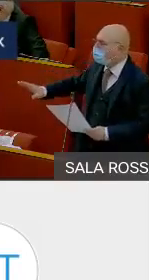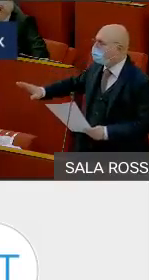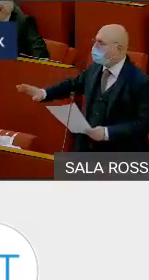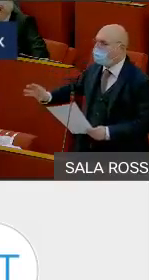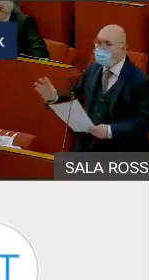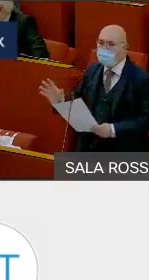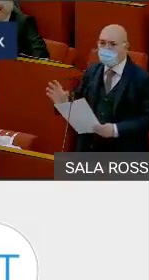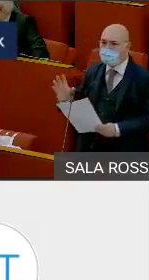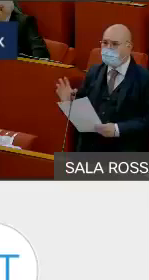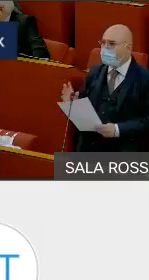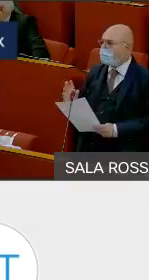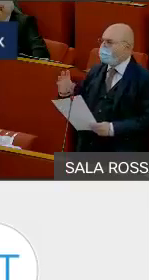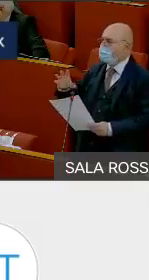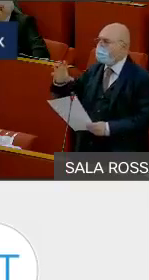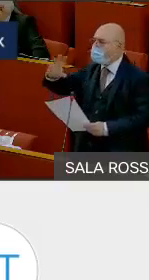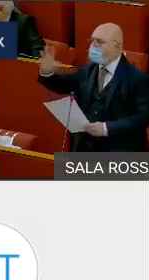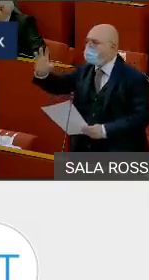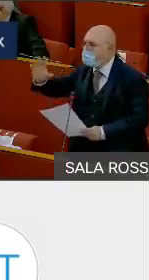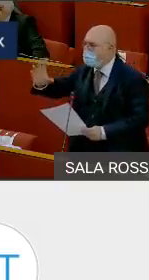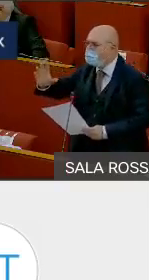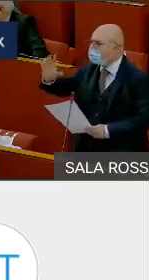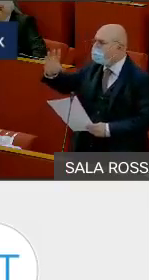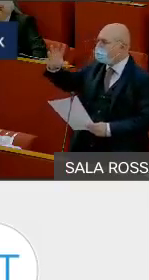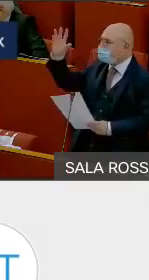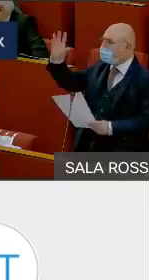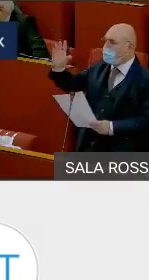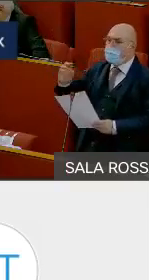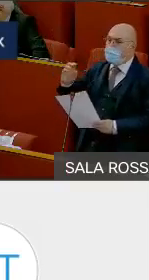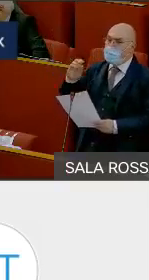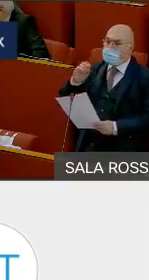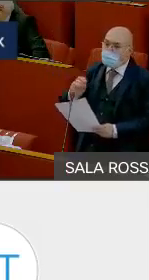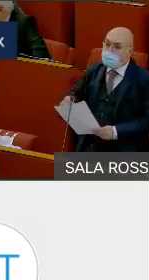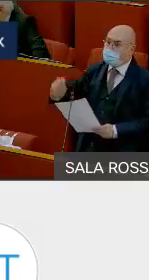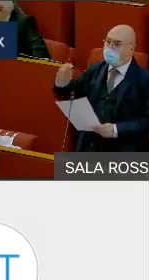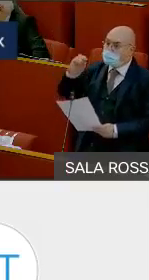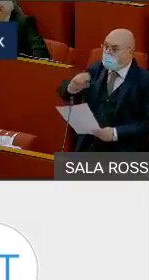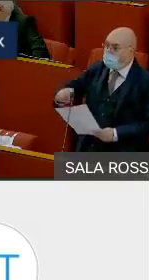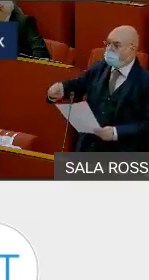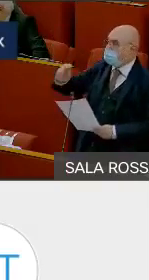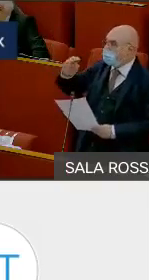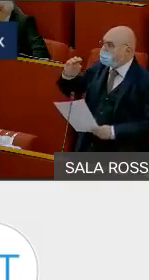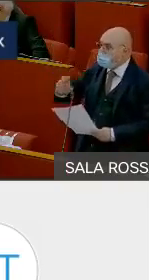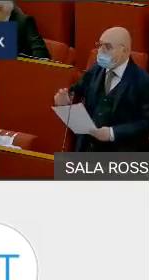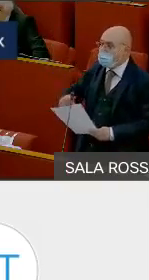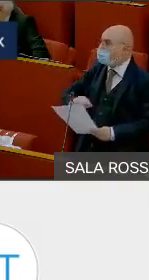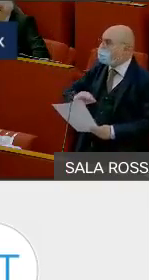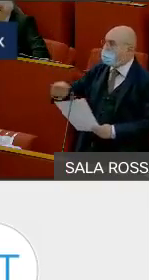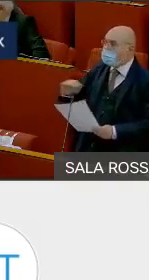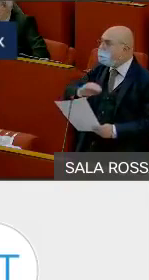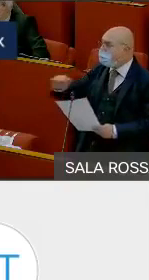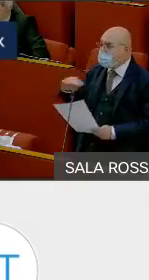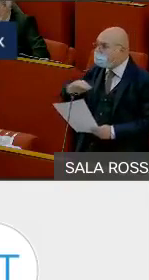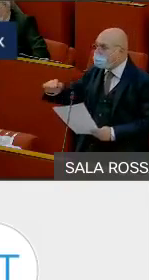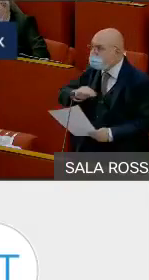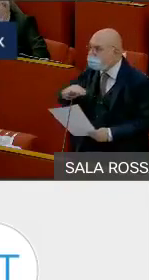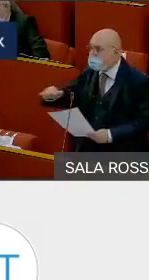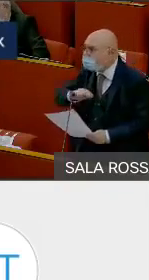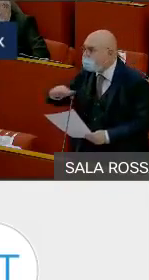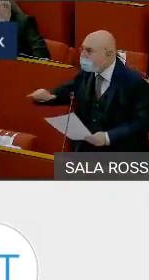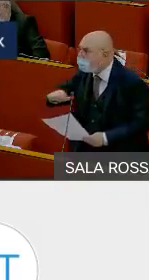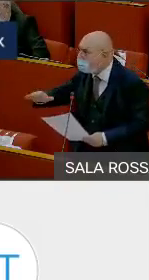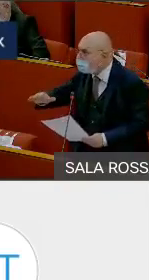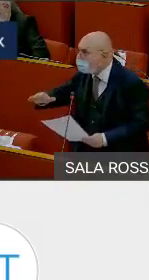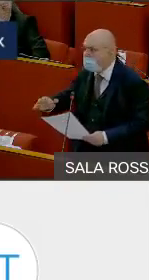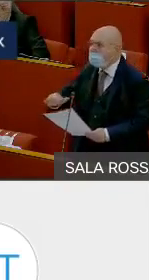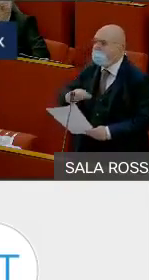professionale qui voglio dire non è che sia una limitazione è soltanto che offre degli strumenti che è questa normativa non